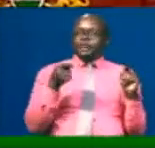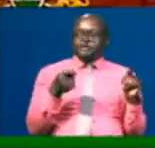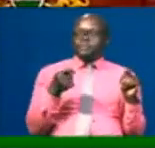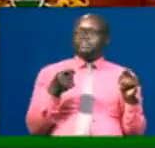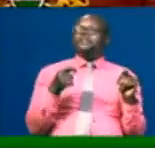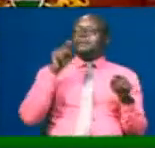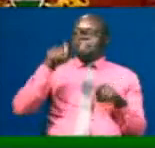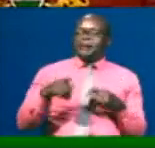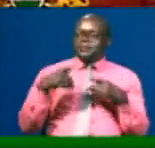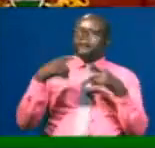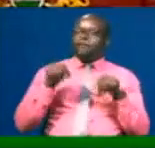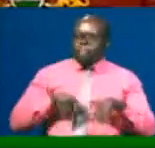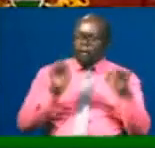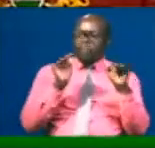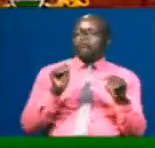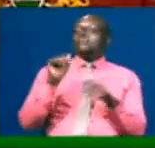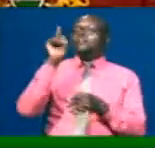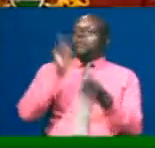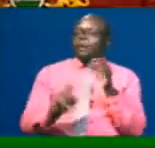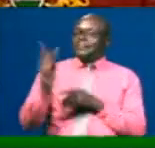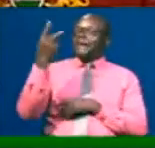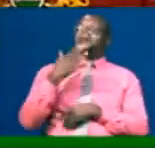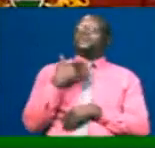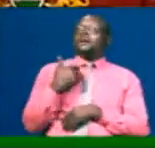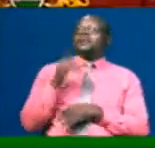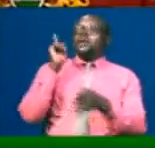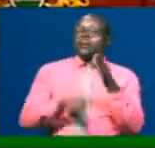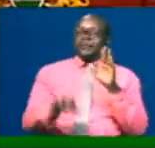yaende vile ambavyo Wakenya wanataka, vile